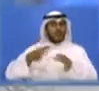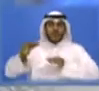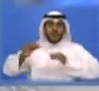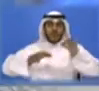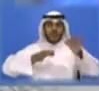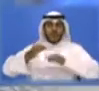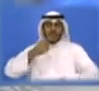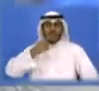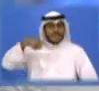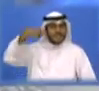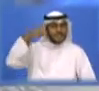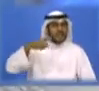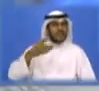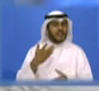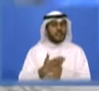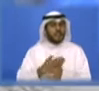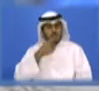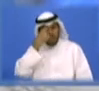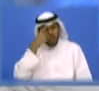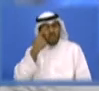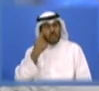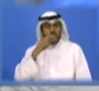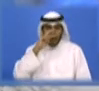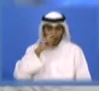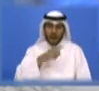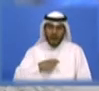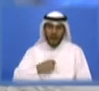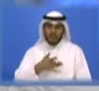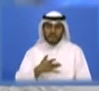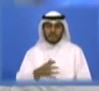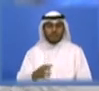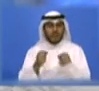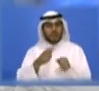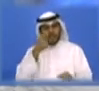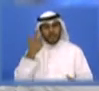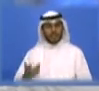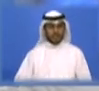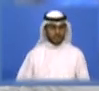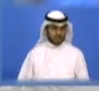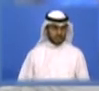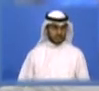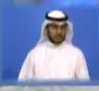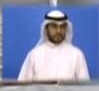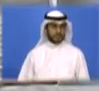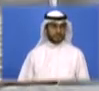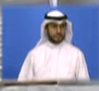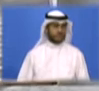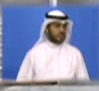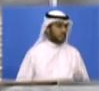القادم، وذلك تفاديا للأزمات التي واجهتهم في موسم الحج الماضي.